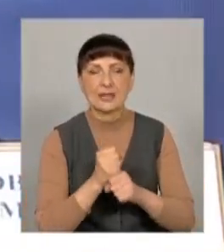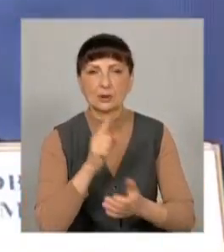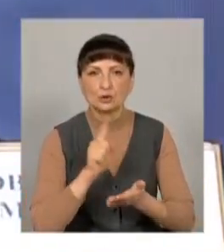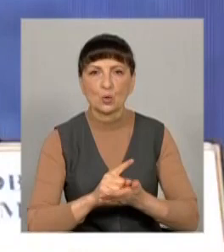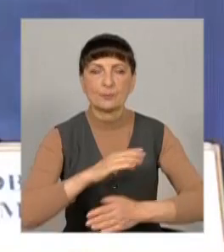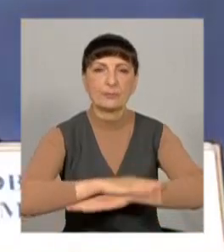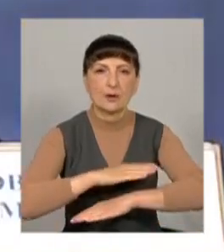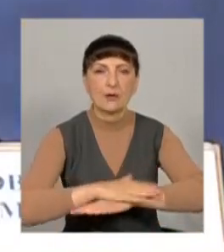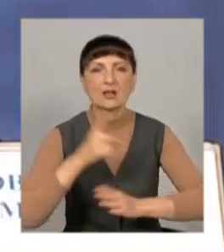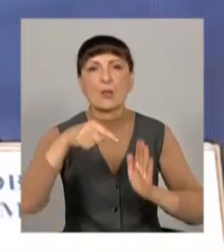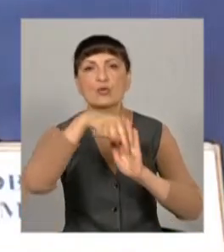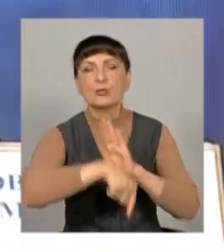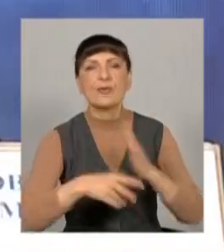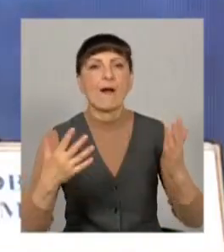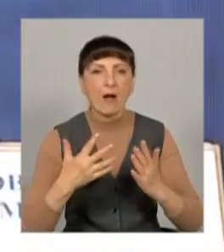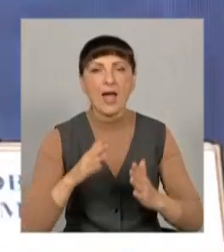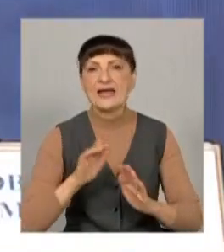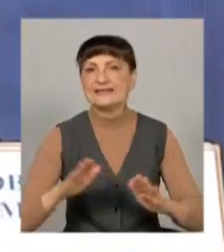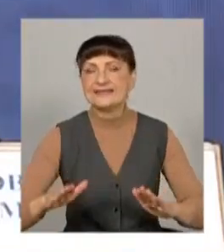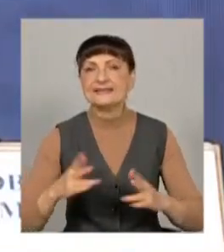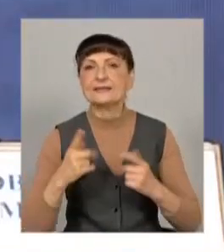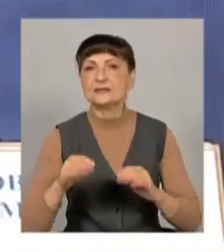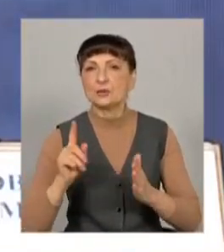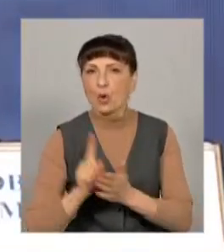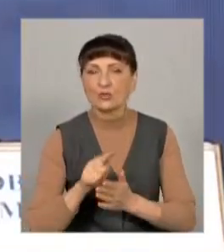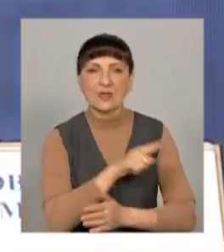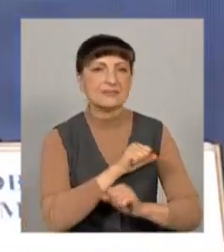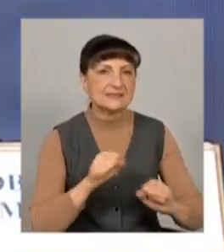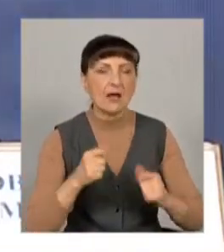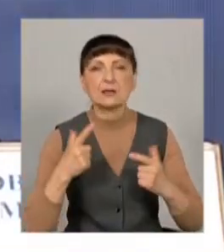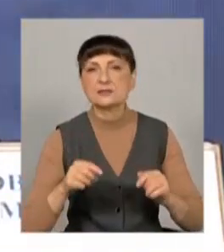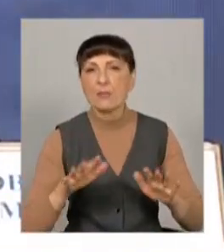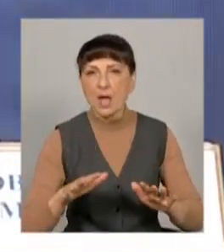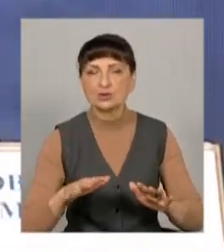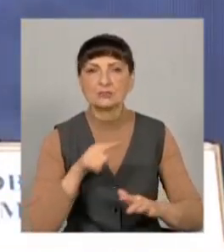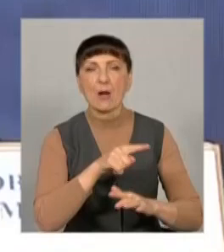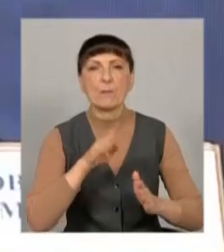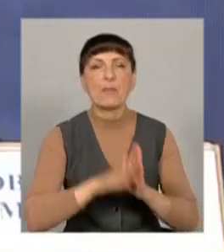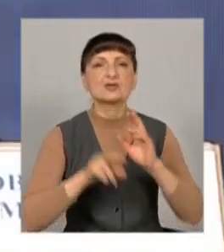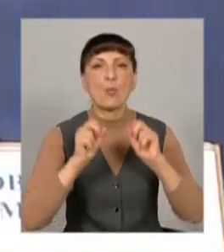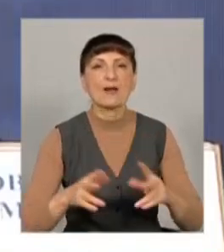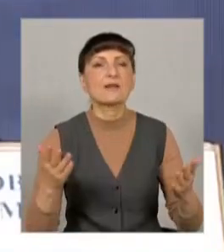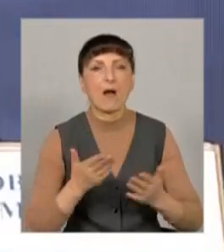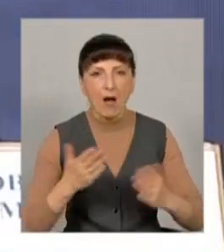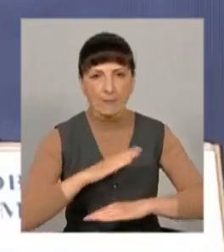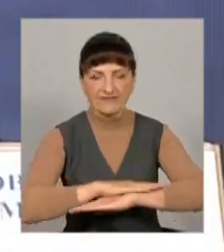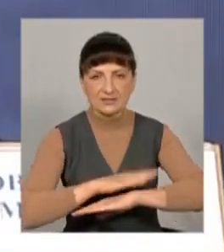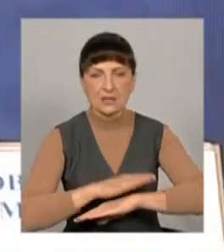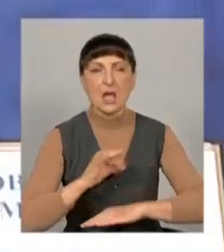там есть глубины, где дети должны купаться, какие меры безопасности на воде. Дальше